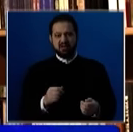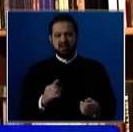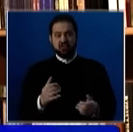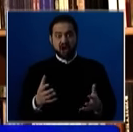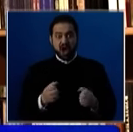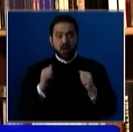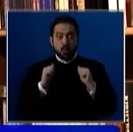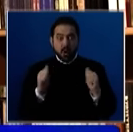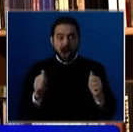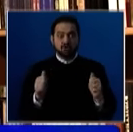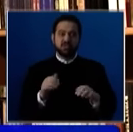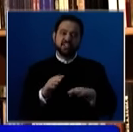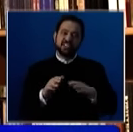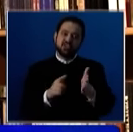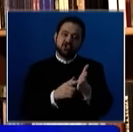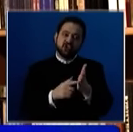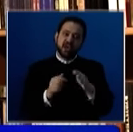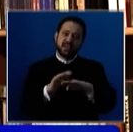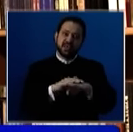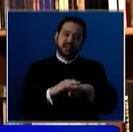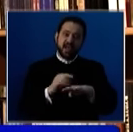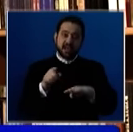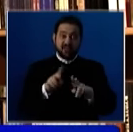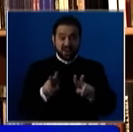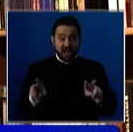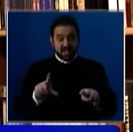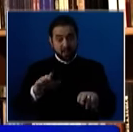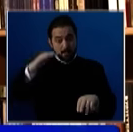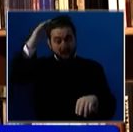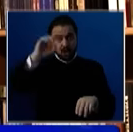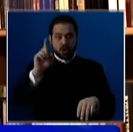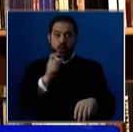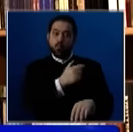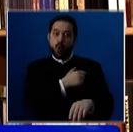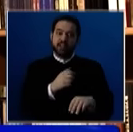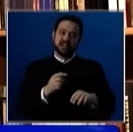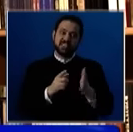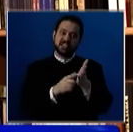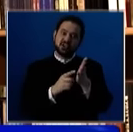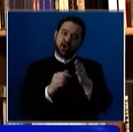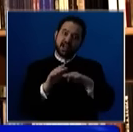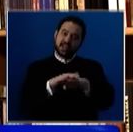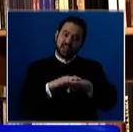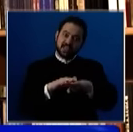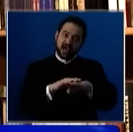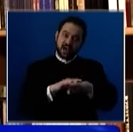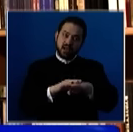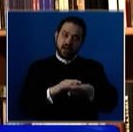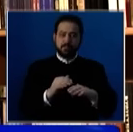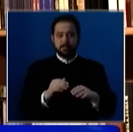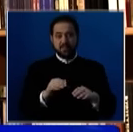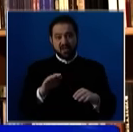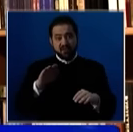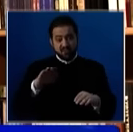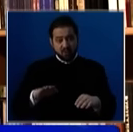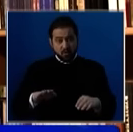are curajul ca să-și ceară iertare. El nu poate oferi iertare, deși față de el în mod direct și expres nu s-a greșit față de fiul